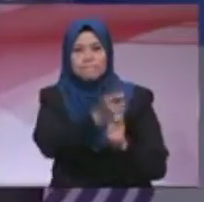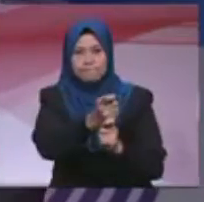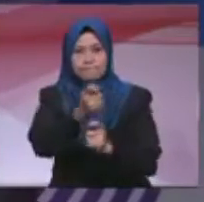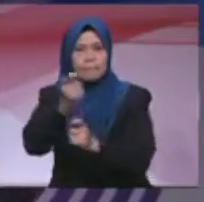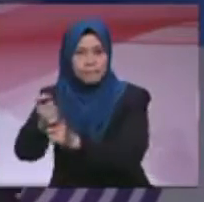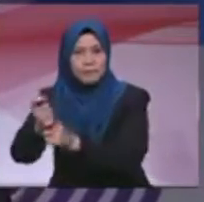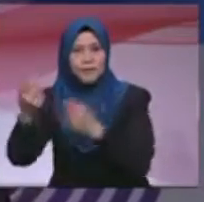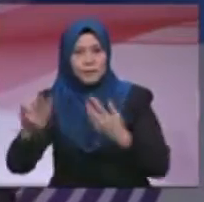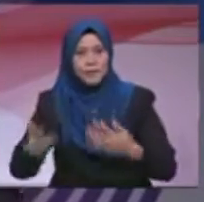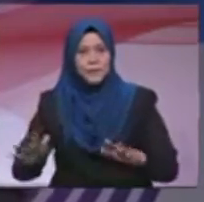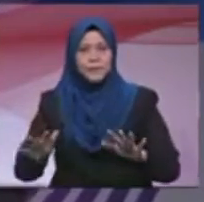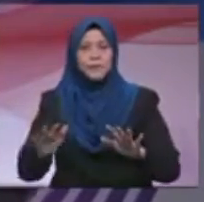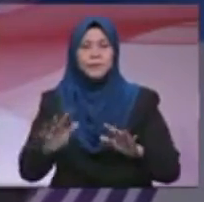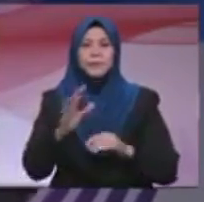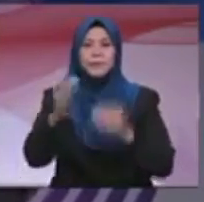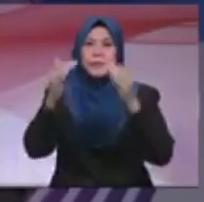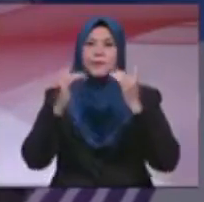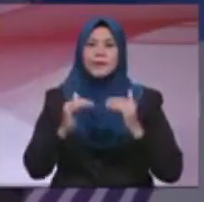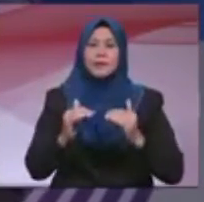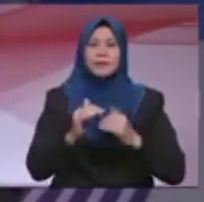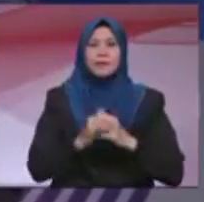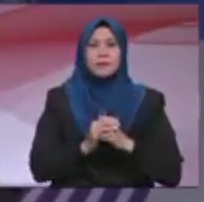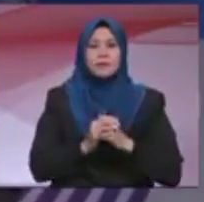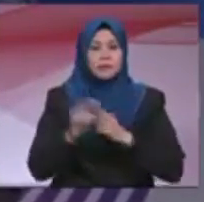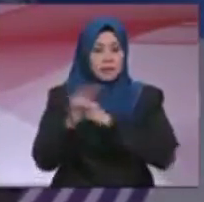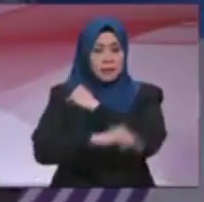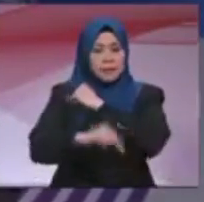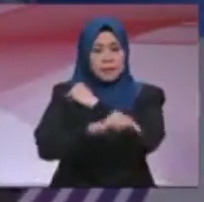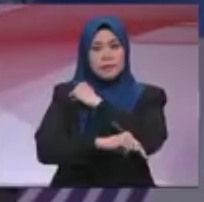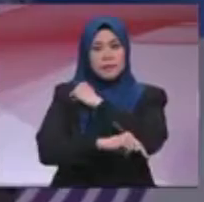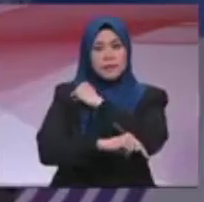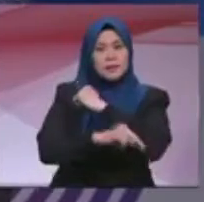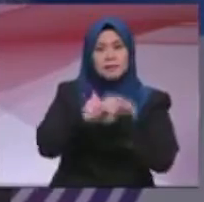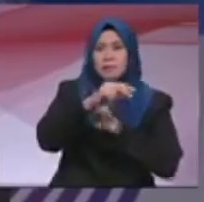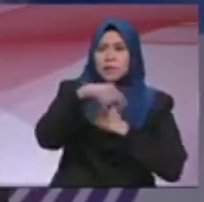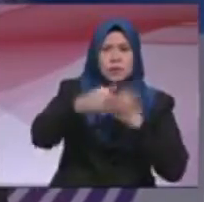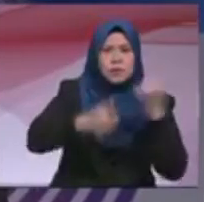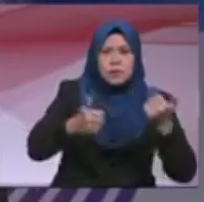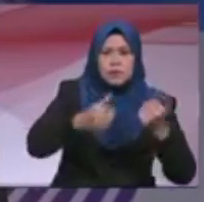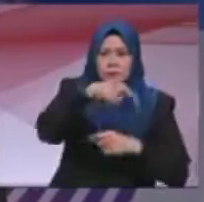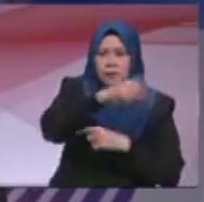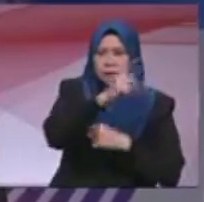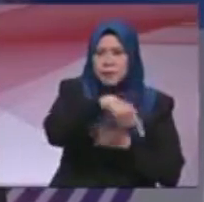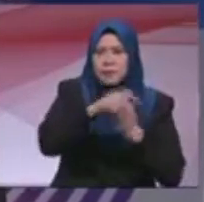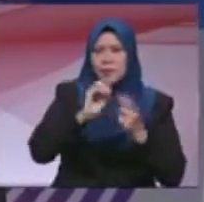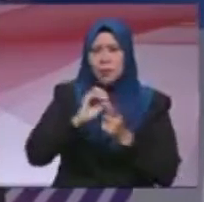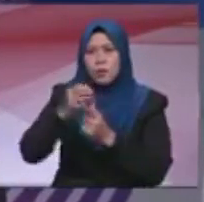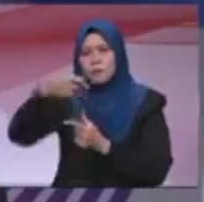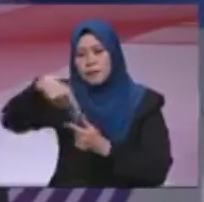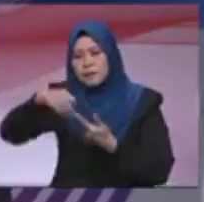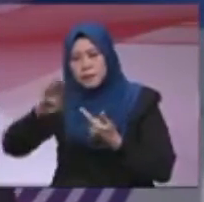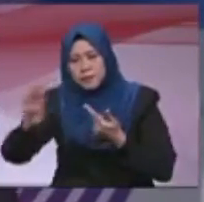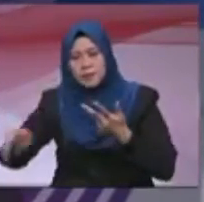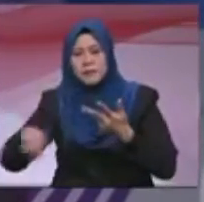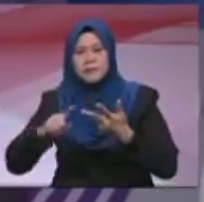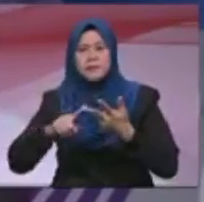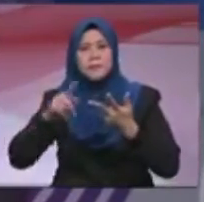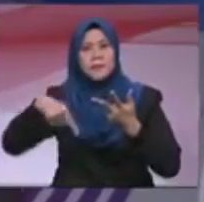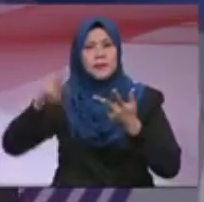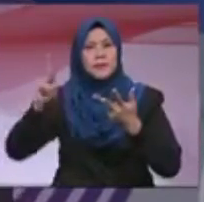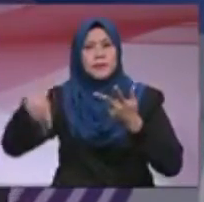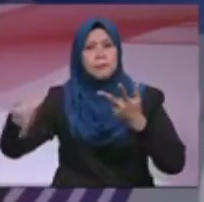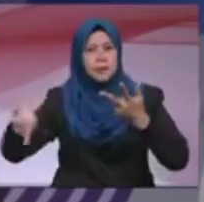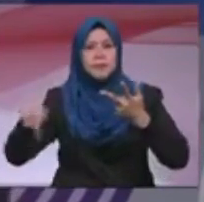ditetapkan, dan juga sama ada negeri ini adalah negeri PKP ataupun PKPB ataupun